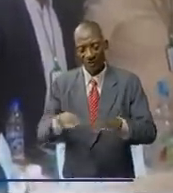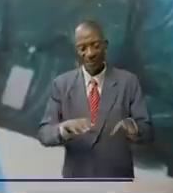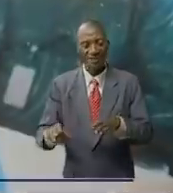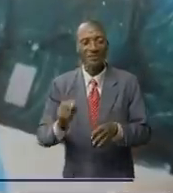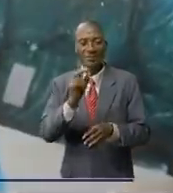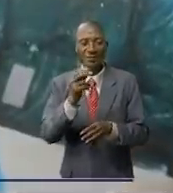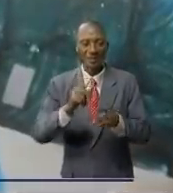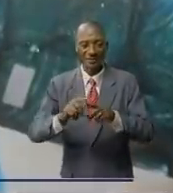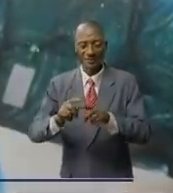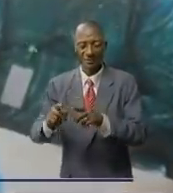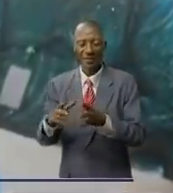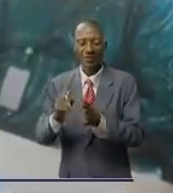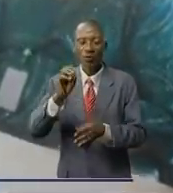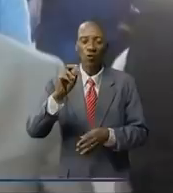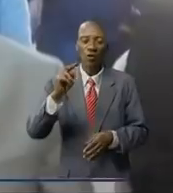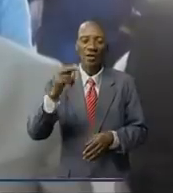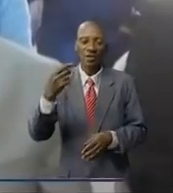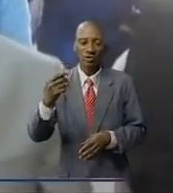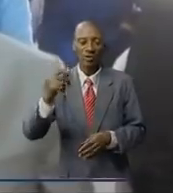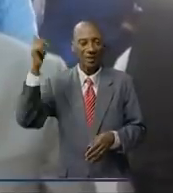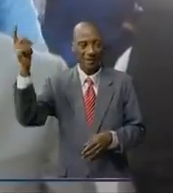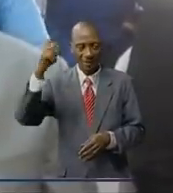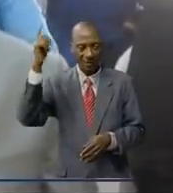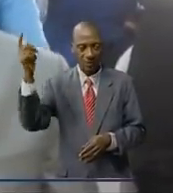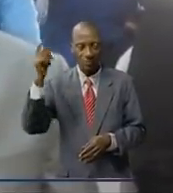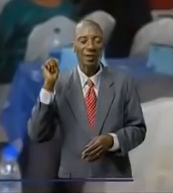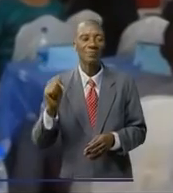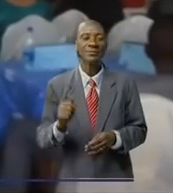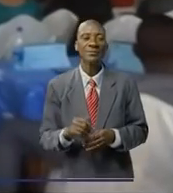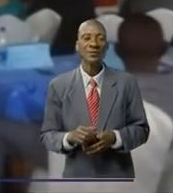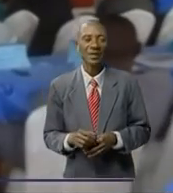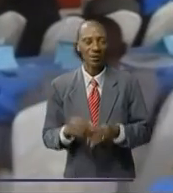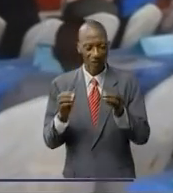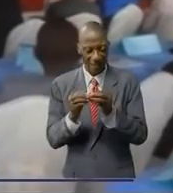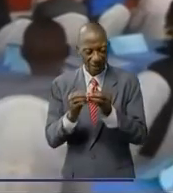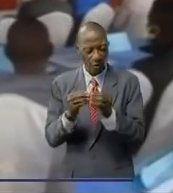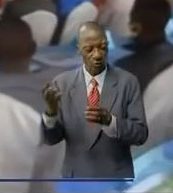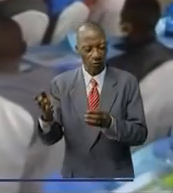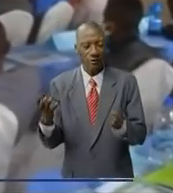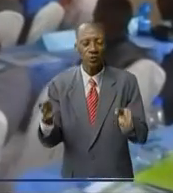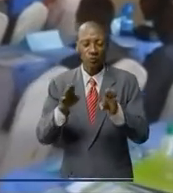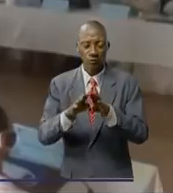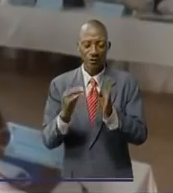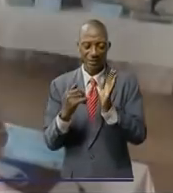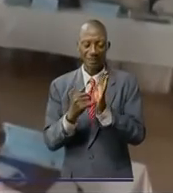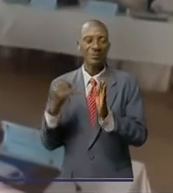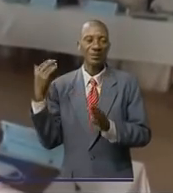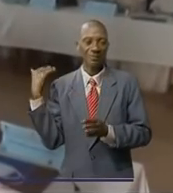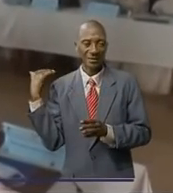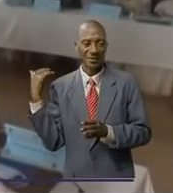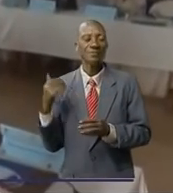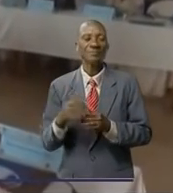ONG internationales, Alerte Internationale et Pacte, cette table ronde qui s'est clôturée ce samedi 16 octobre a connu